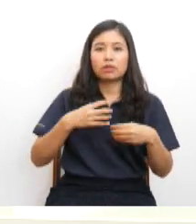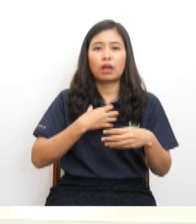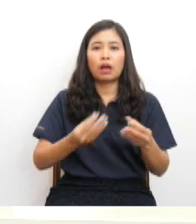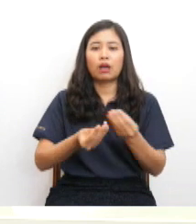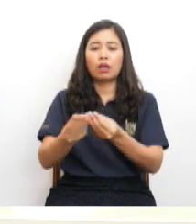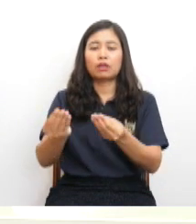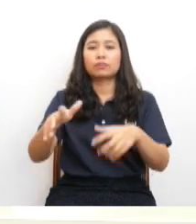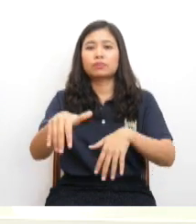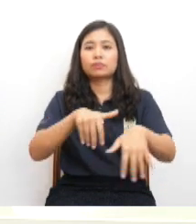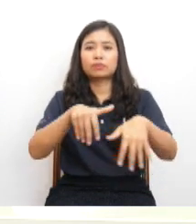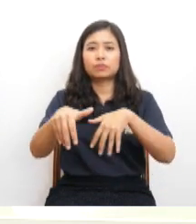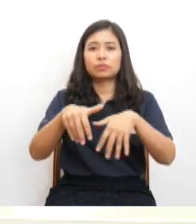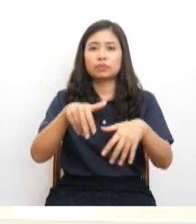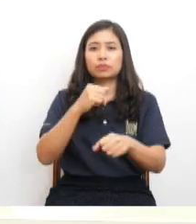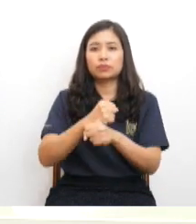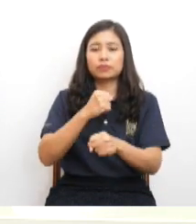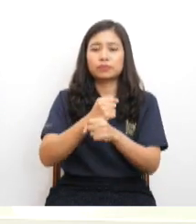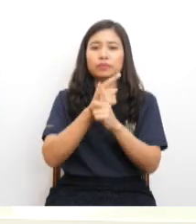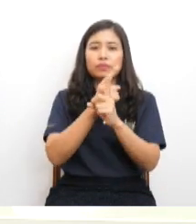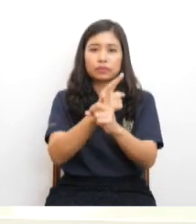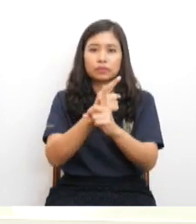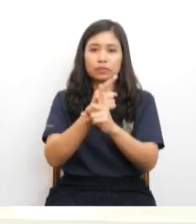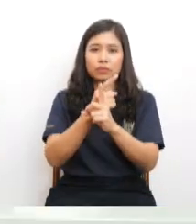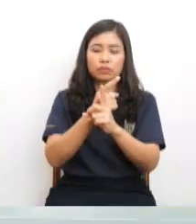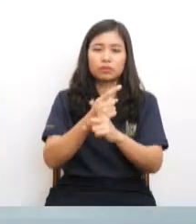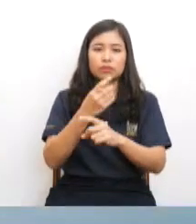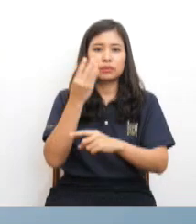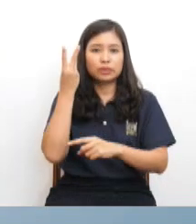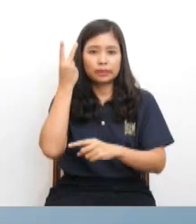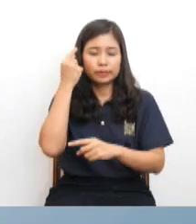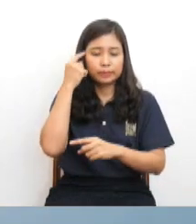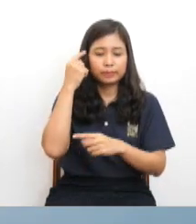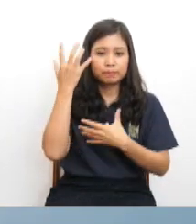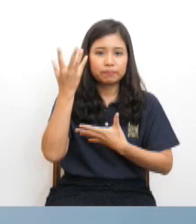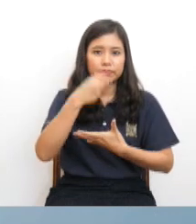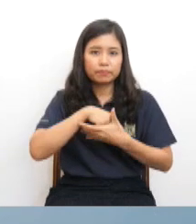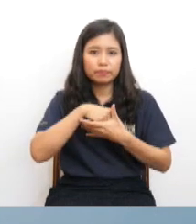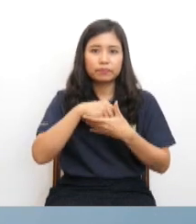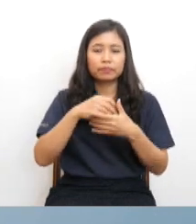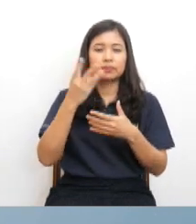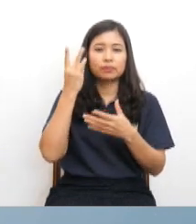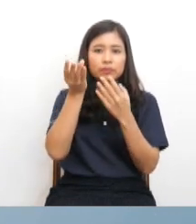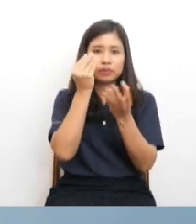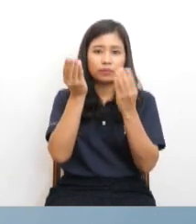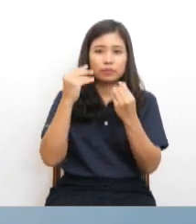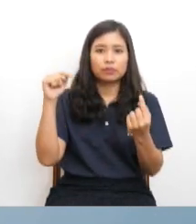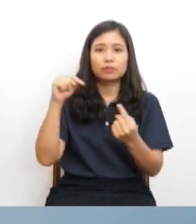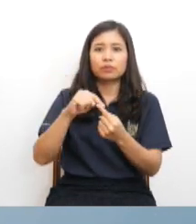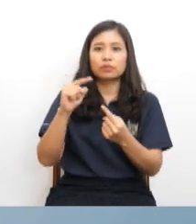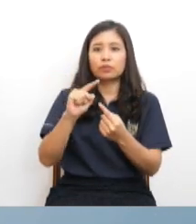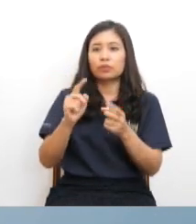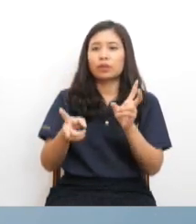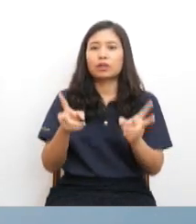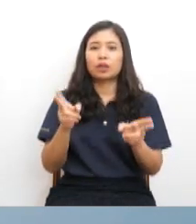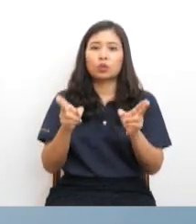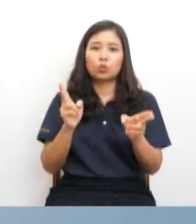ครับได้ไปถือปฏิบัติเพื่อให้เกิดความตระหนักและเรียนรู้ง่ายขึ้นเนี่ยก็จะออกมาในรูปของเป็นการ์ตูน